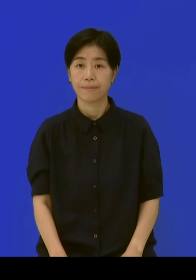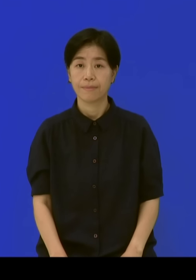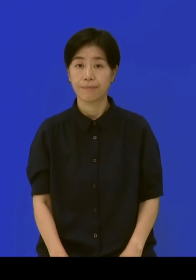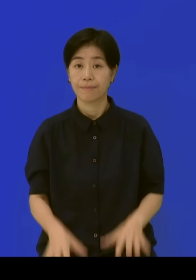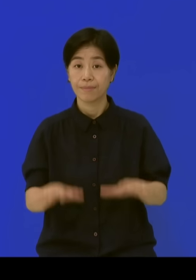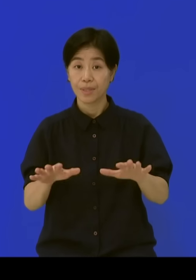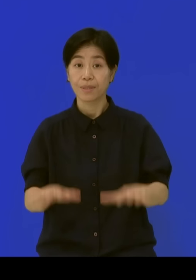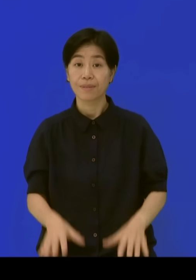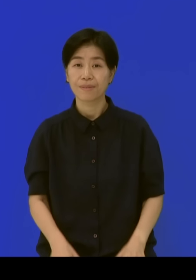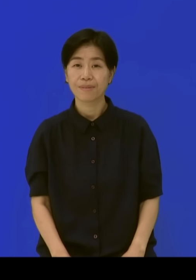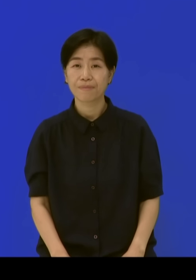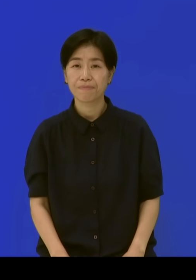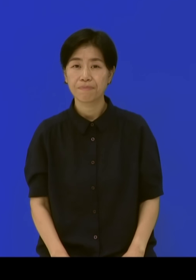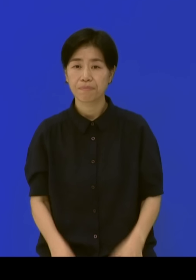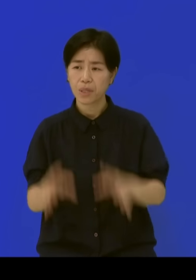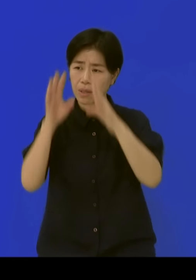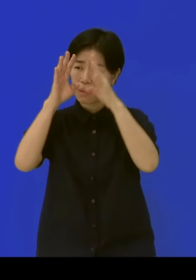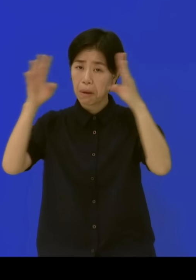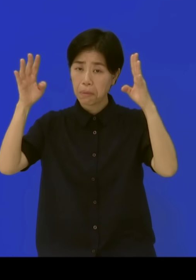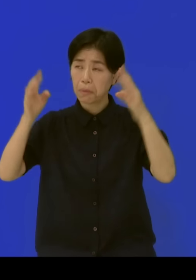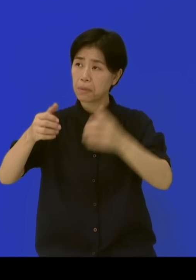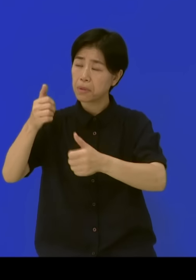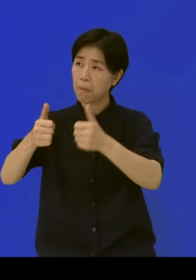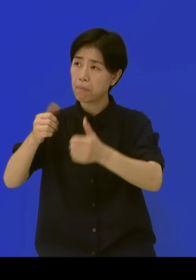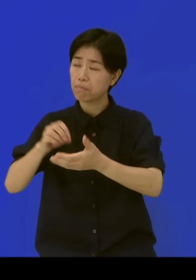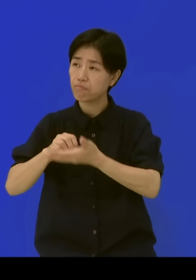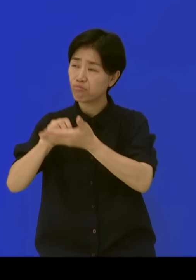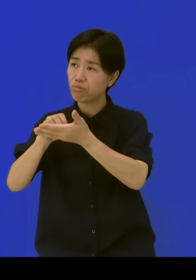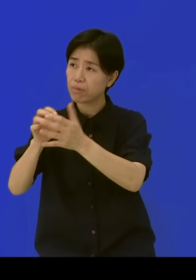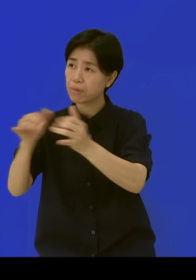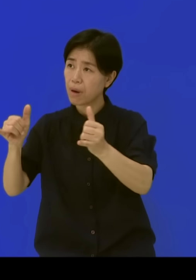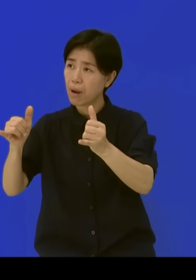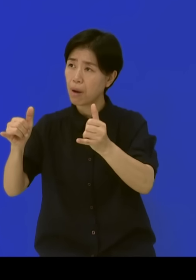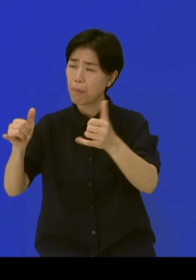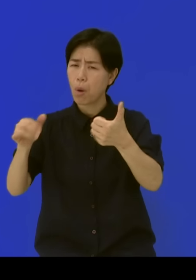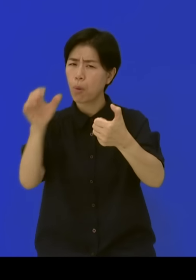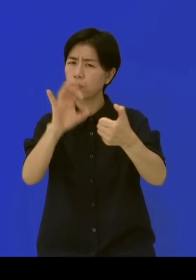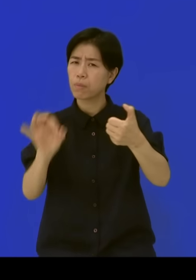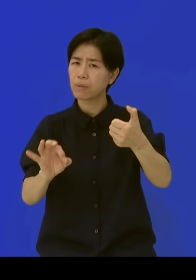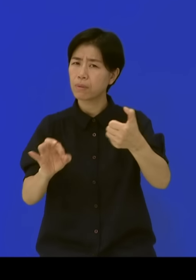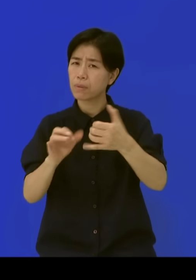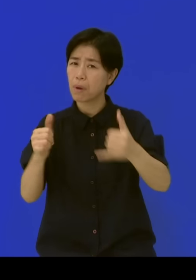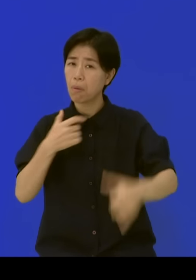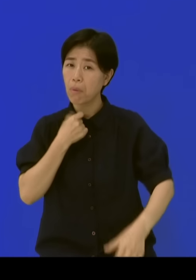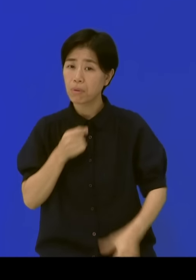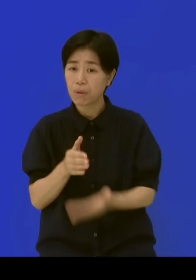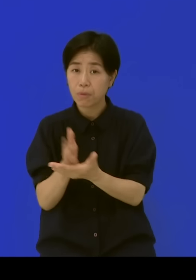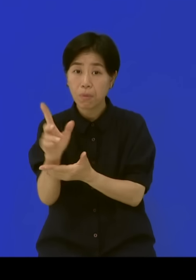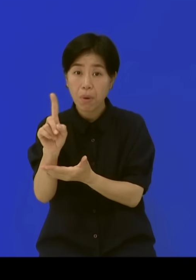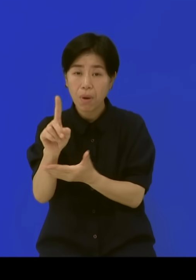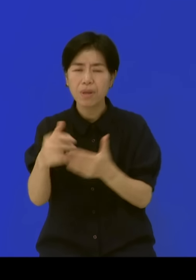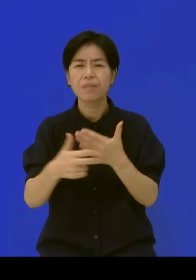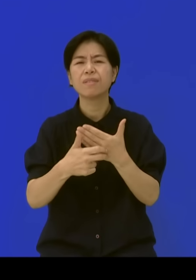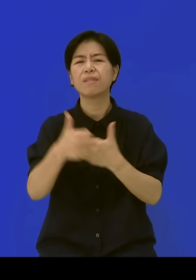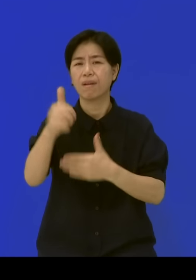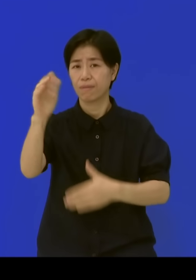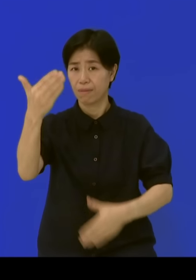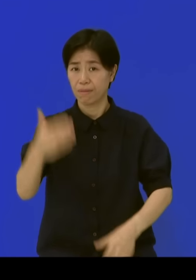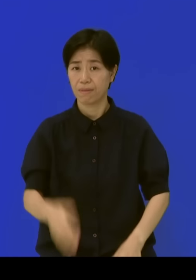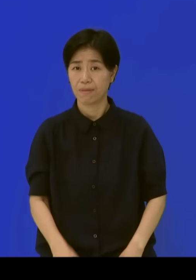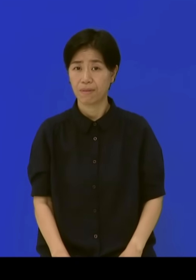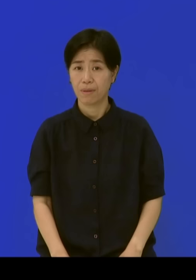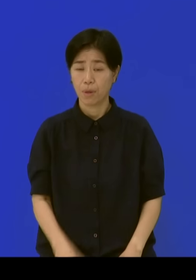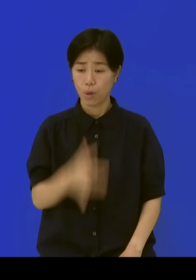지금 수험생의 한 절반은 가 의대를 꿈꾸고 있다고 거의 봐도 과언이 아닐 정도로 너무나 많이 의대를 지망하고 있고 부모들도 자식들이 의사 되기를